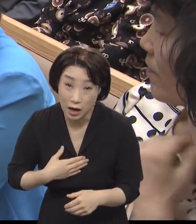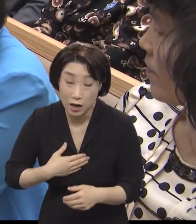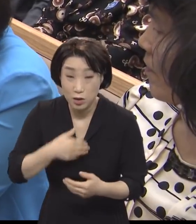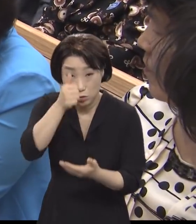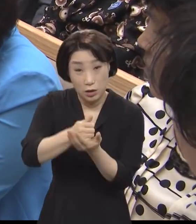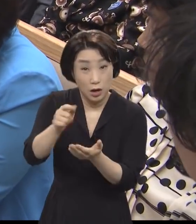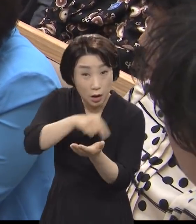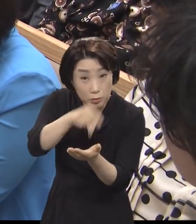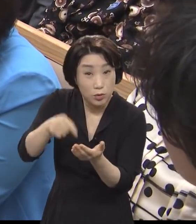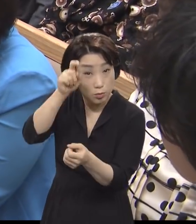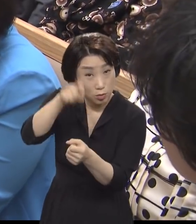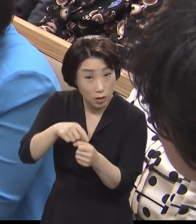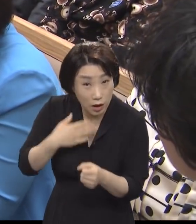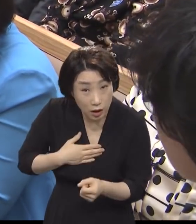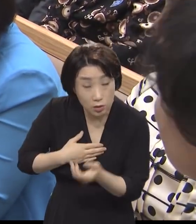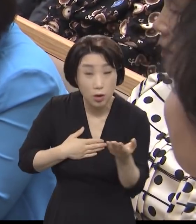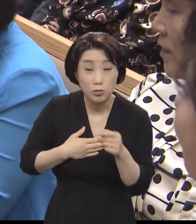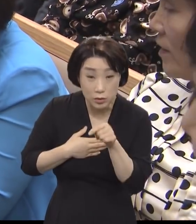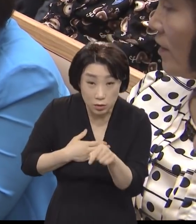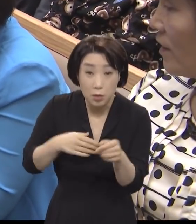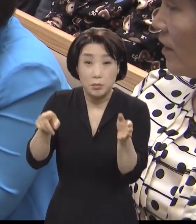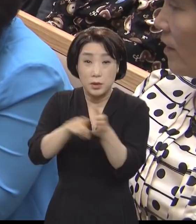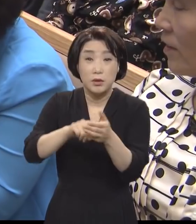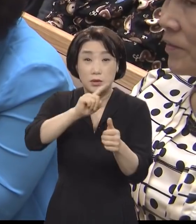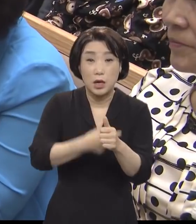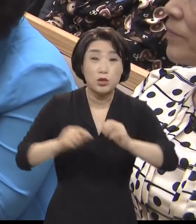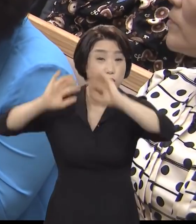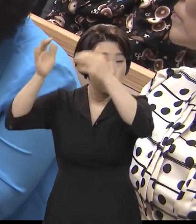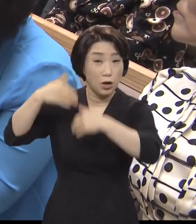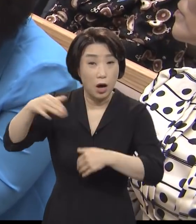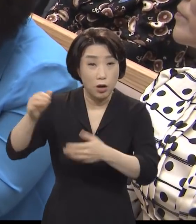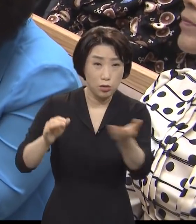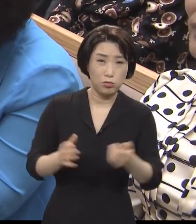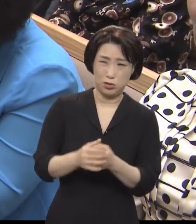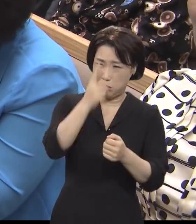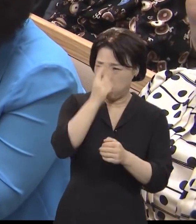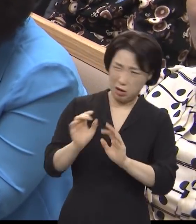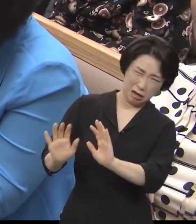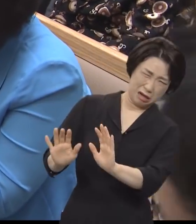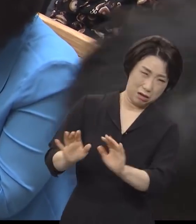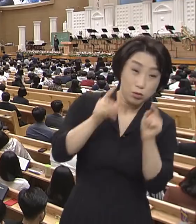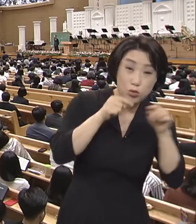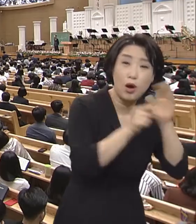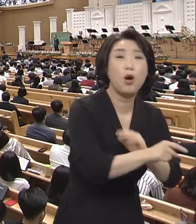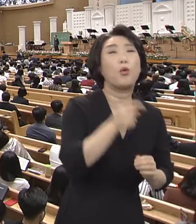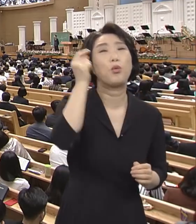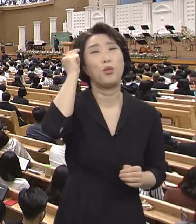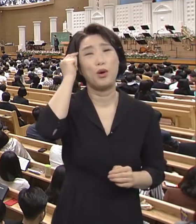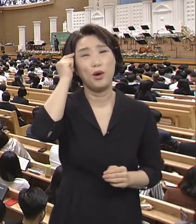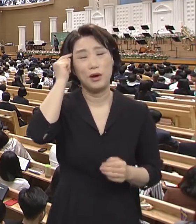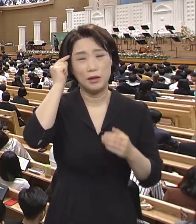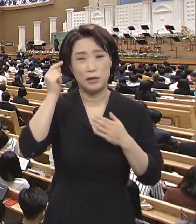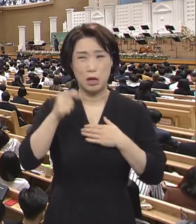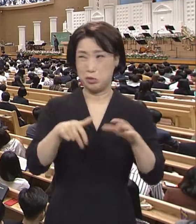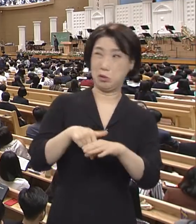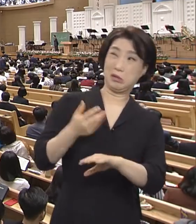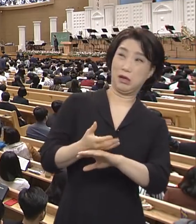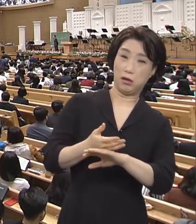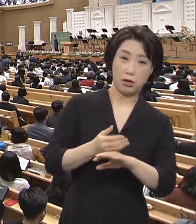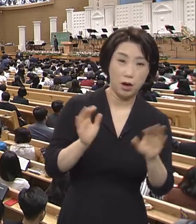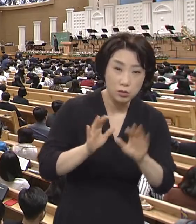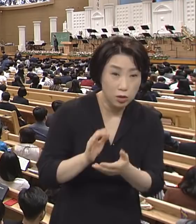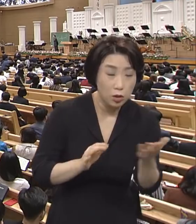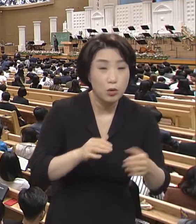값을 갚아주려고 이 사실 믿으면 천국한테 무슨 오기로 안 믿고 지옥 가려고 하십니까 나는 종교가 다르다